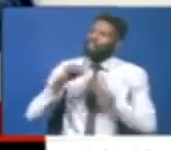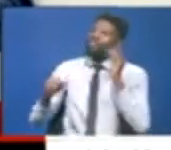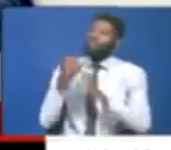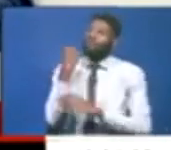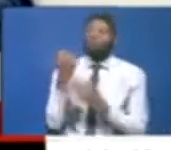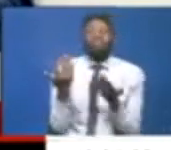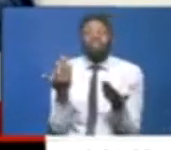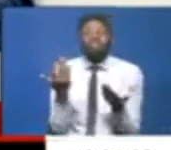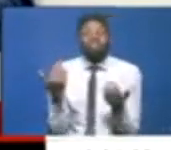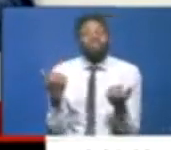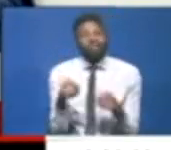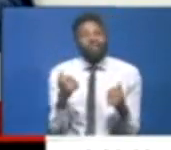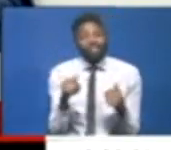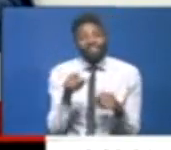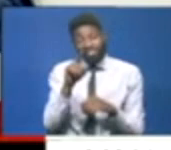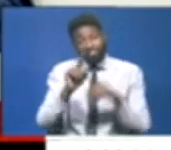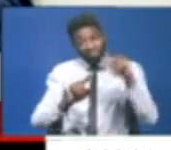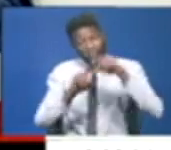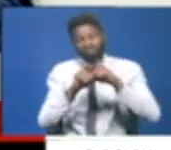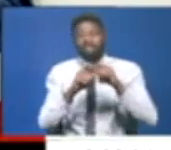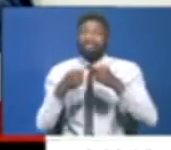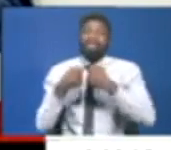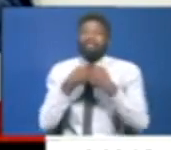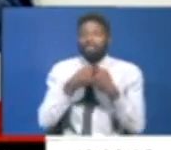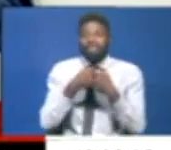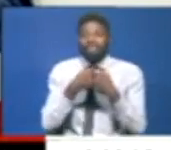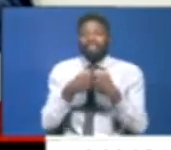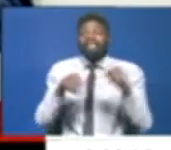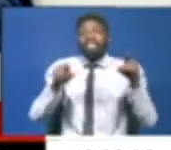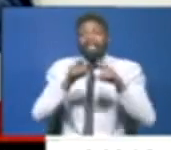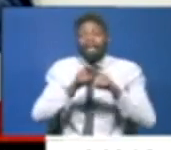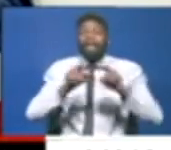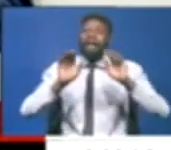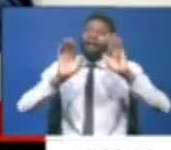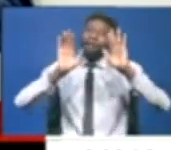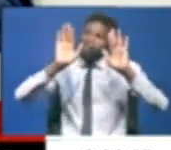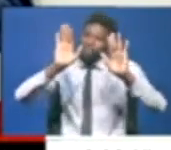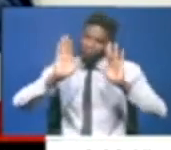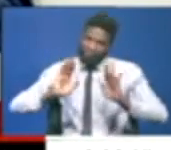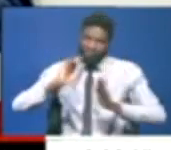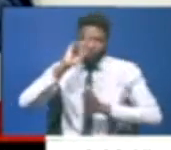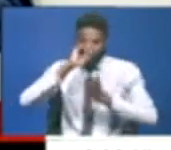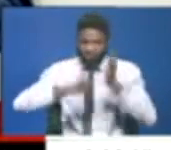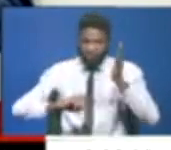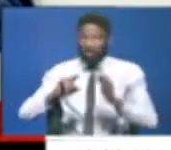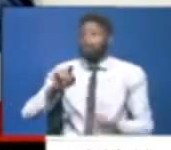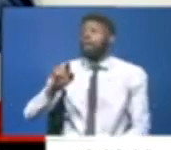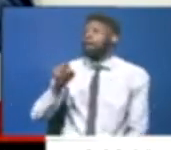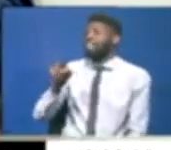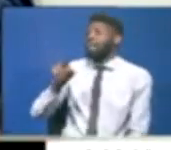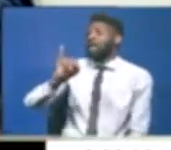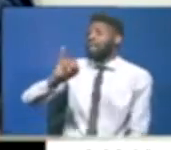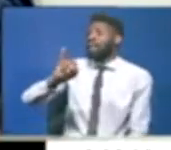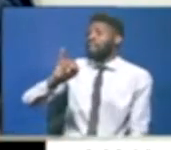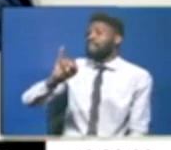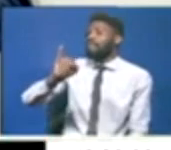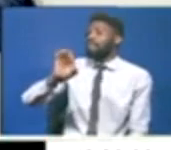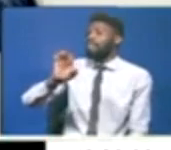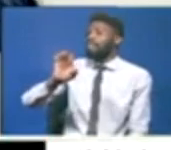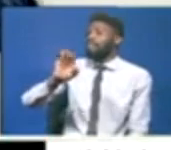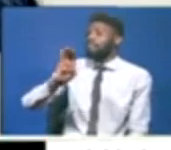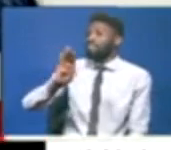za uchaguzi, na inakuwa ni muhimu tume ambayo ina uwezo wa kuwapa Wakenya